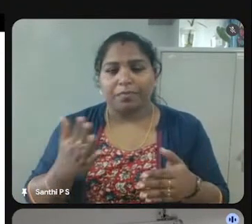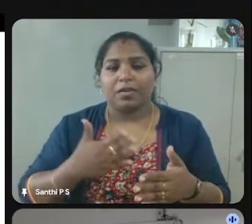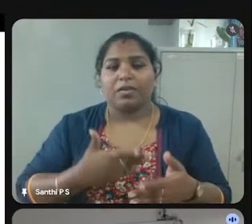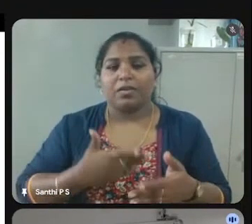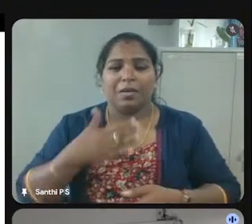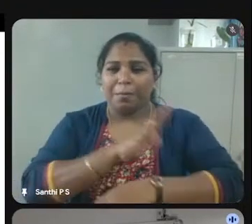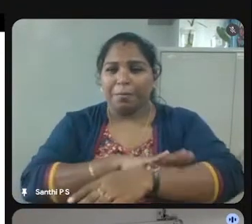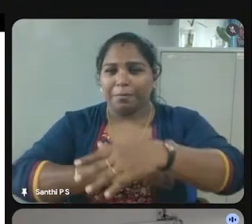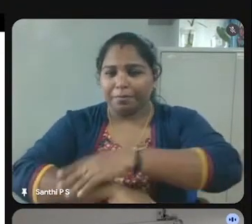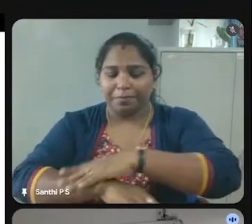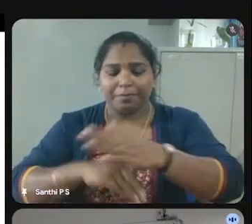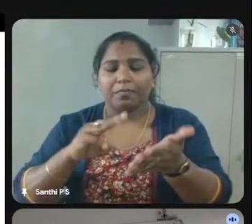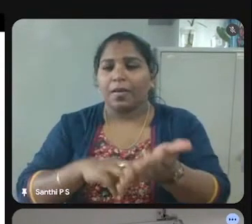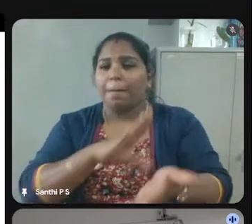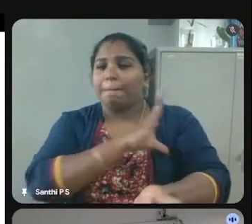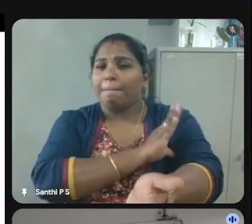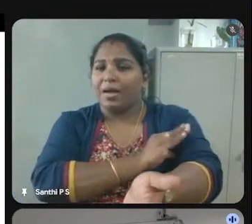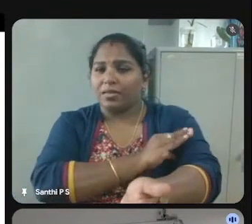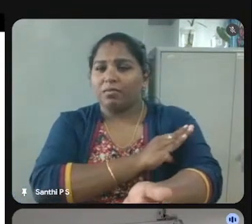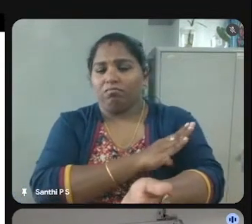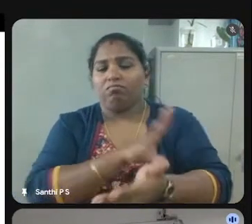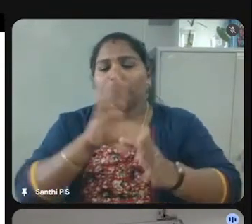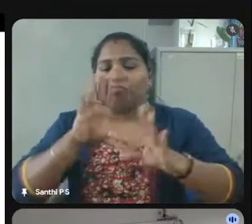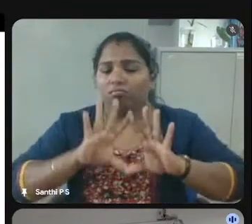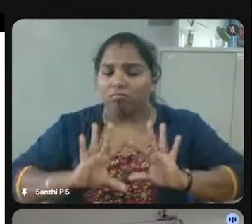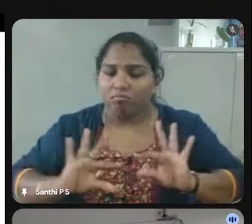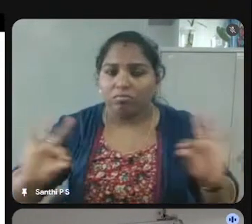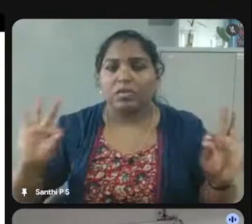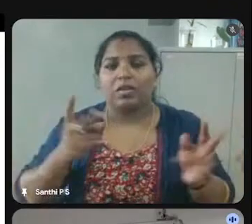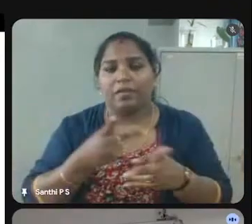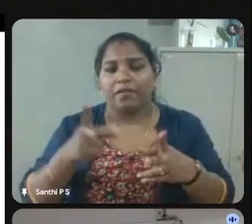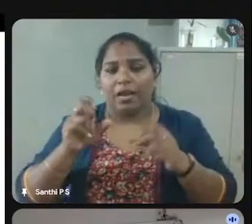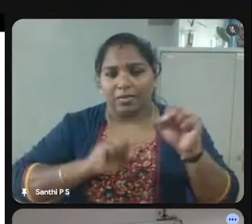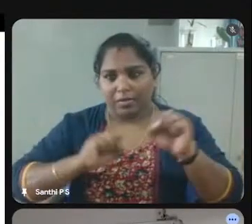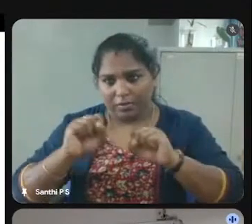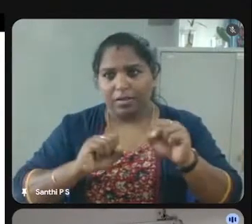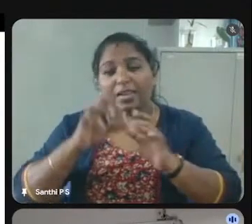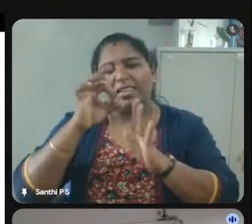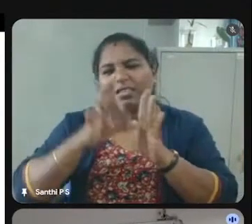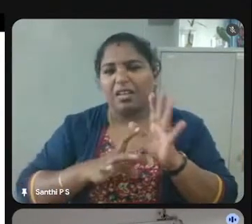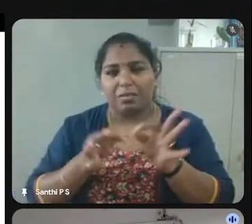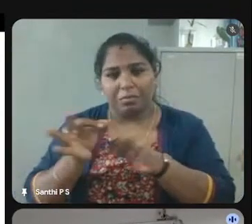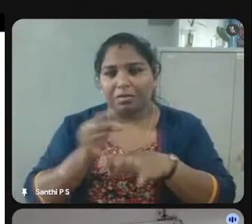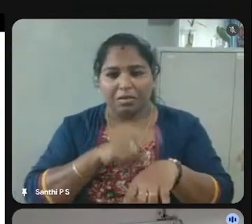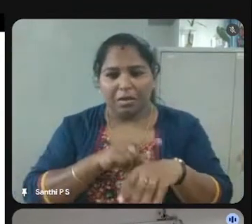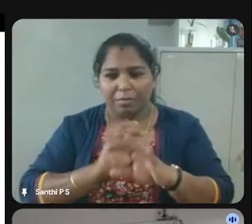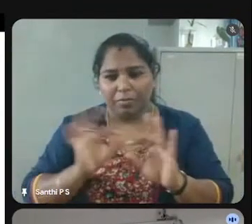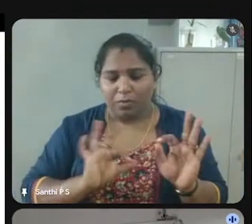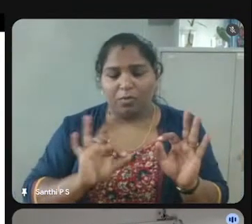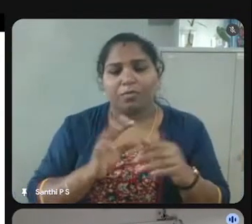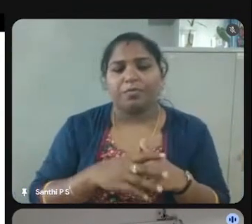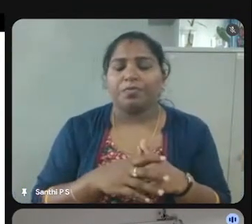മസിൽ റിലാക്സേഷൻ എക്സസൈസസ് ഒക്കെ ഉണ്ട്. ഇതിനെയൊക്കെ കുറിച്ച് ഡീറ്റെയിൽഡ് ആയിട്ട് പറയാനുള്ള ഒരു സാഹചര്യം നമുക്കിപ്പോ ഇല്ല. തീർച്ചയായിട്ടും ഇത്